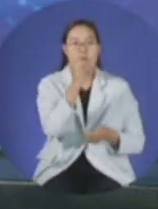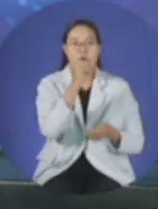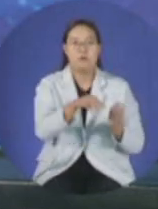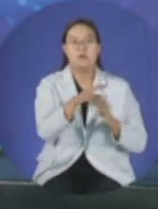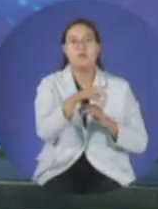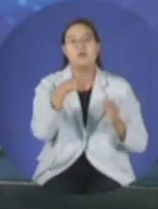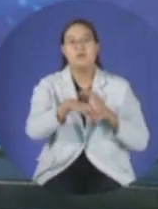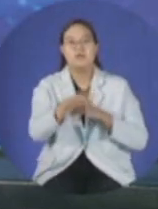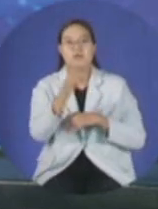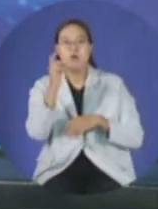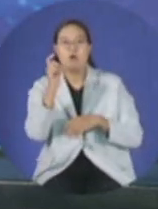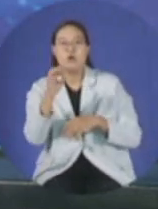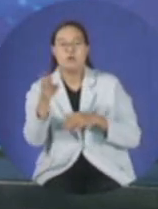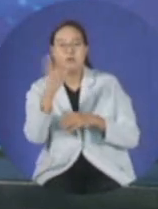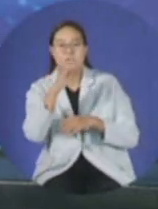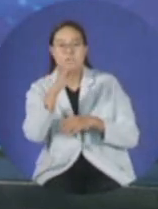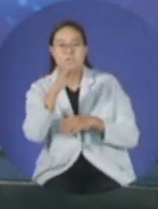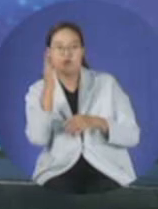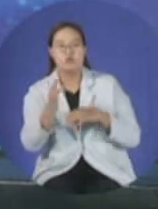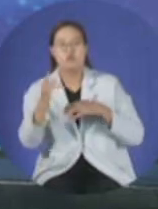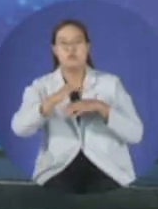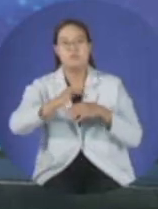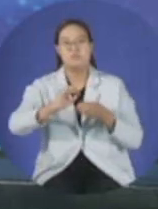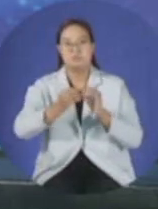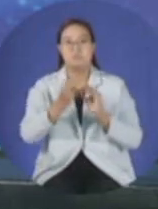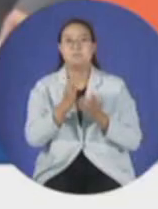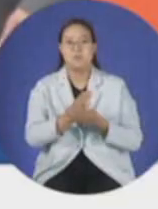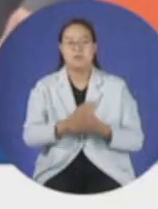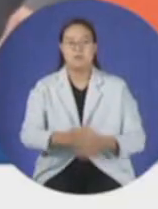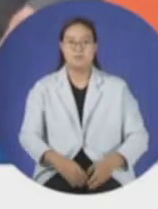нийслэлийн бодлогын судалгаа шинжилгээний төвийг байгуулсан.